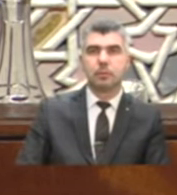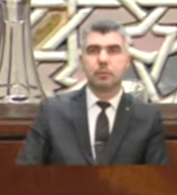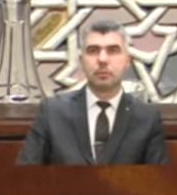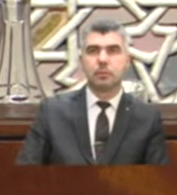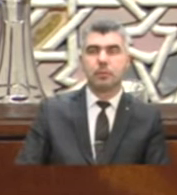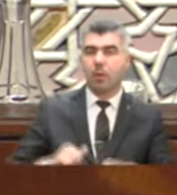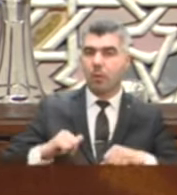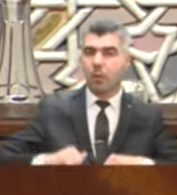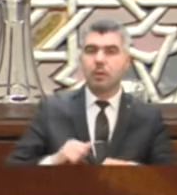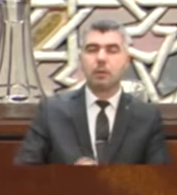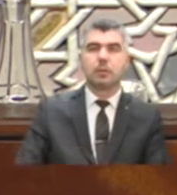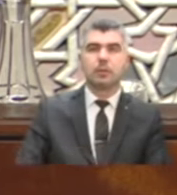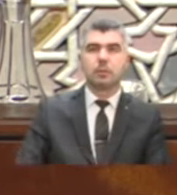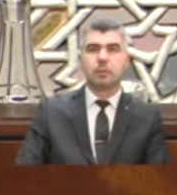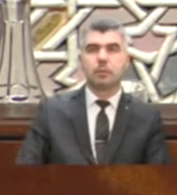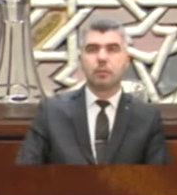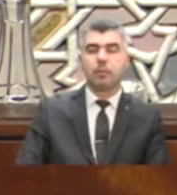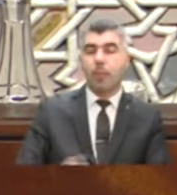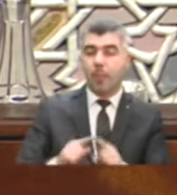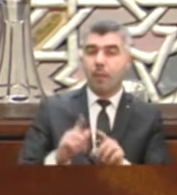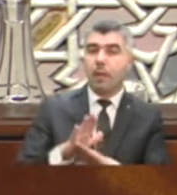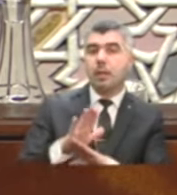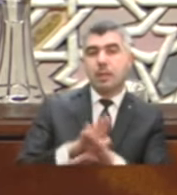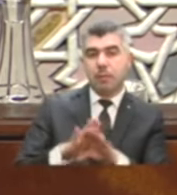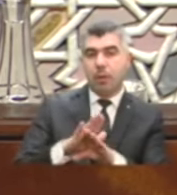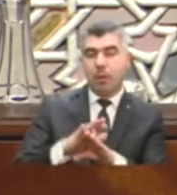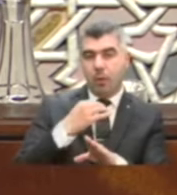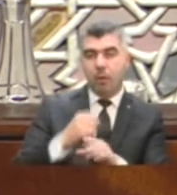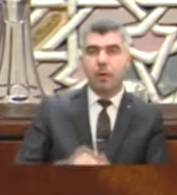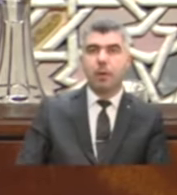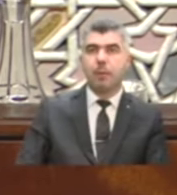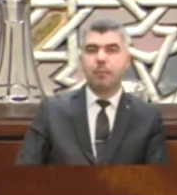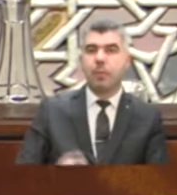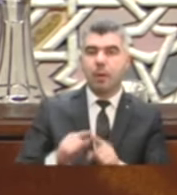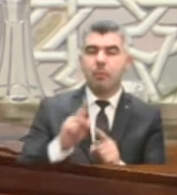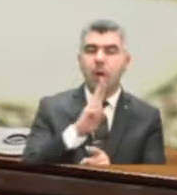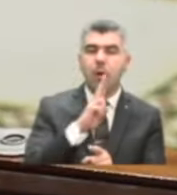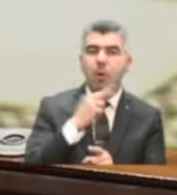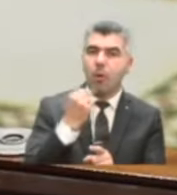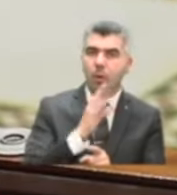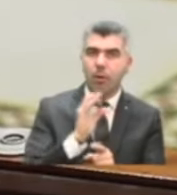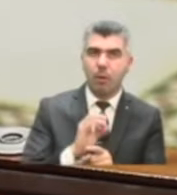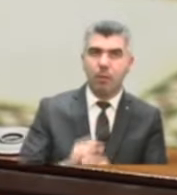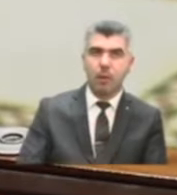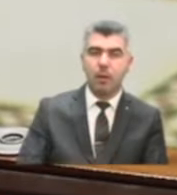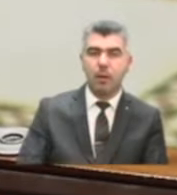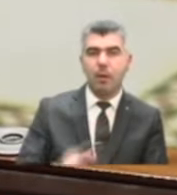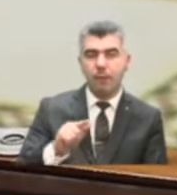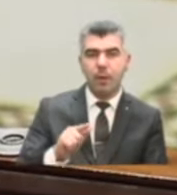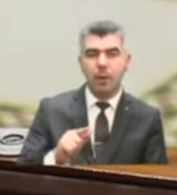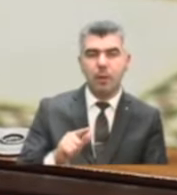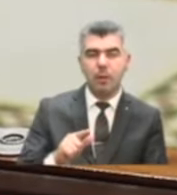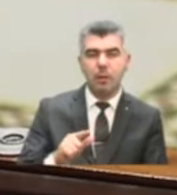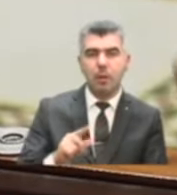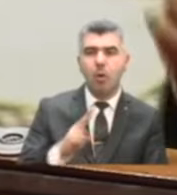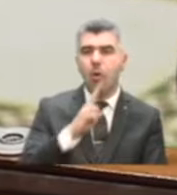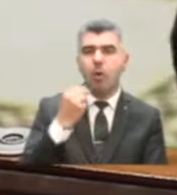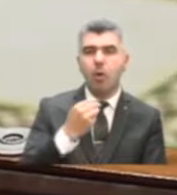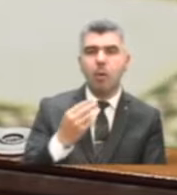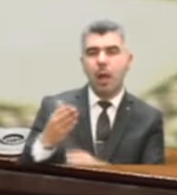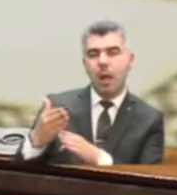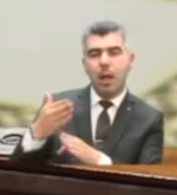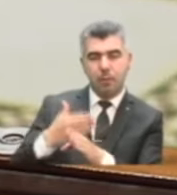سيد الوزير تفضل. سيدة النائبة، اسمح لي بزاف، قدتم حكومتان متتاليتان